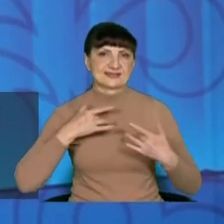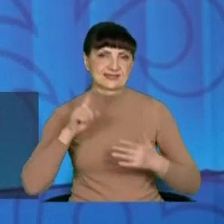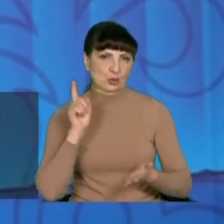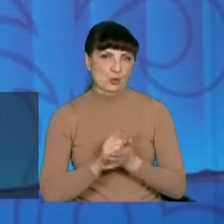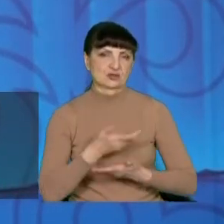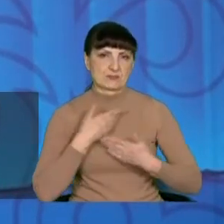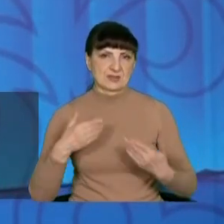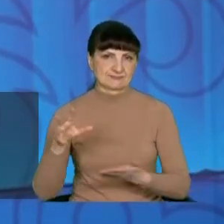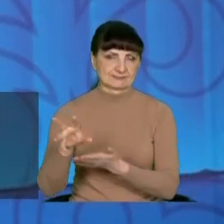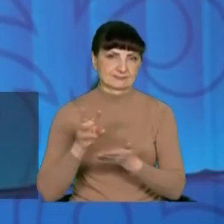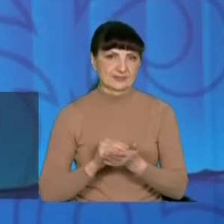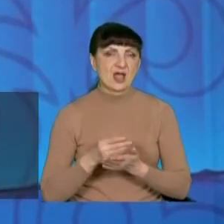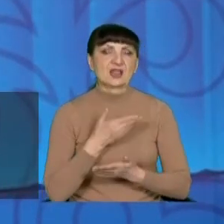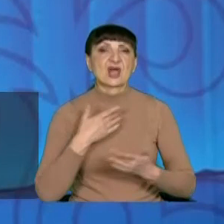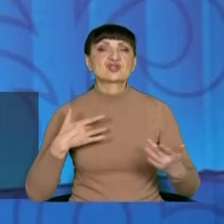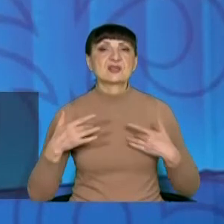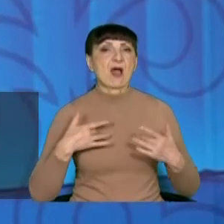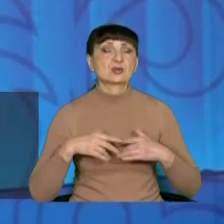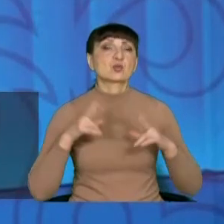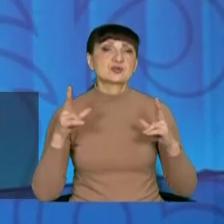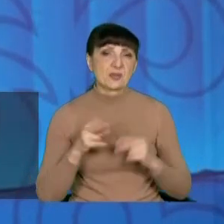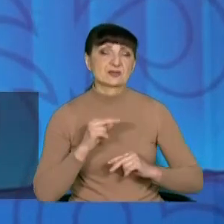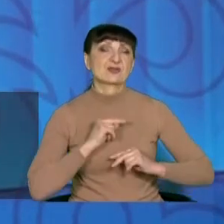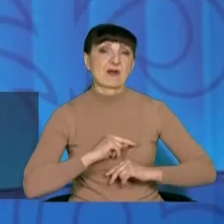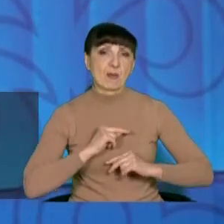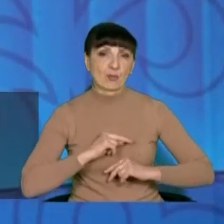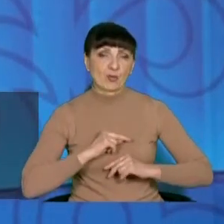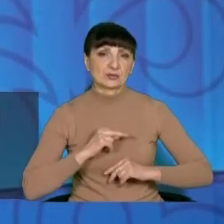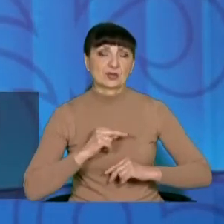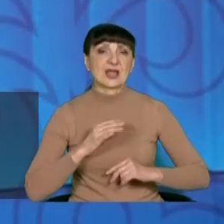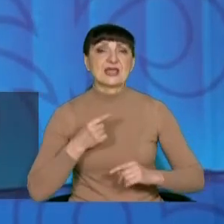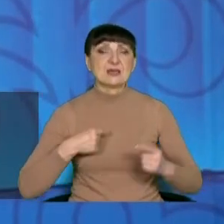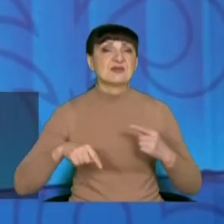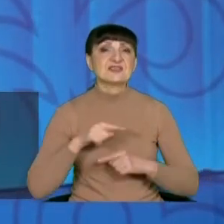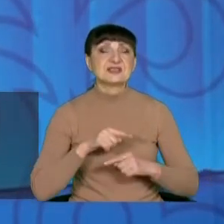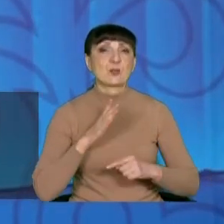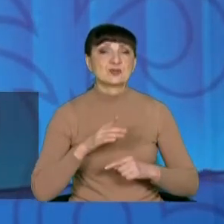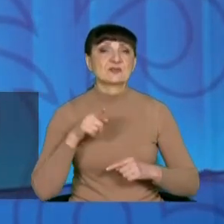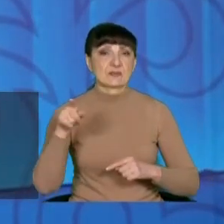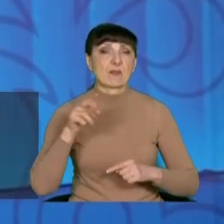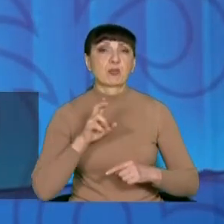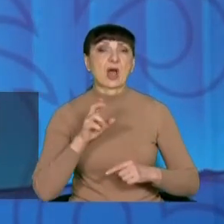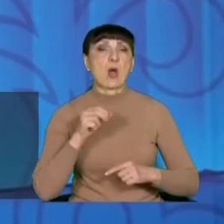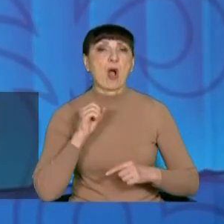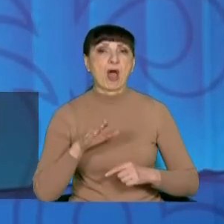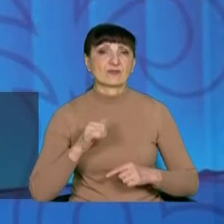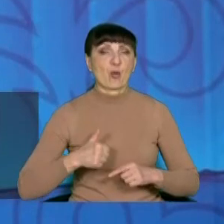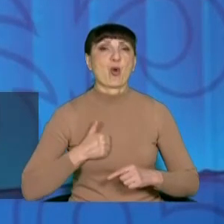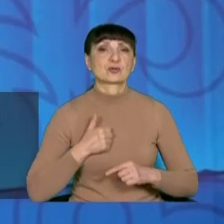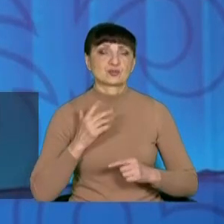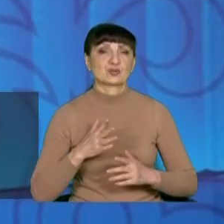театр работает, процветает, успешно работает. Я думаю, что мы все будем с